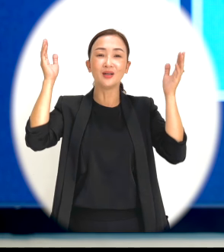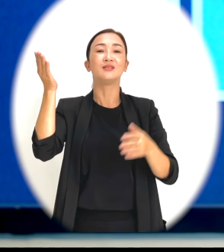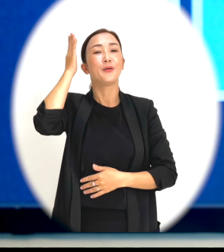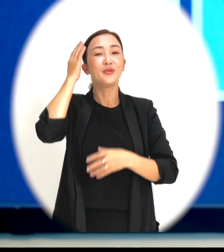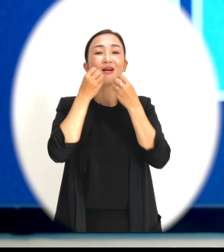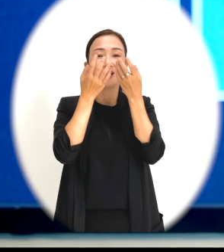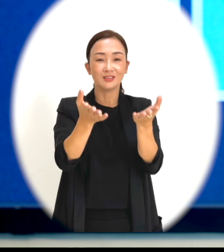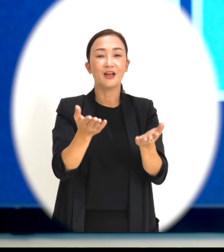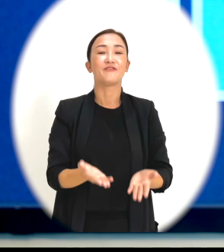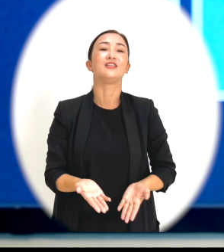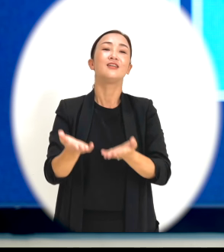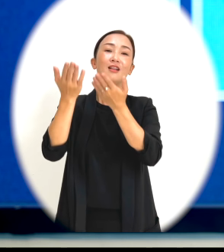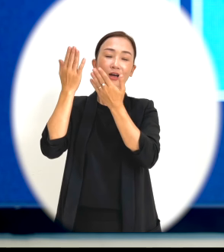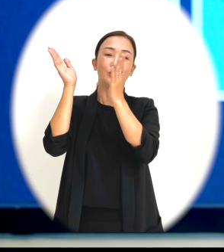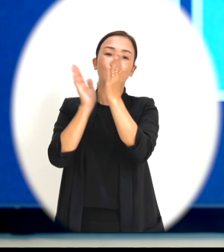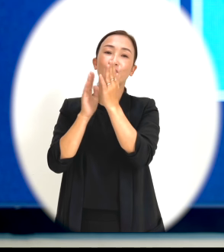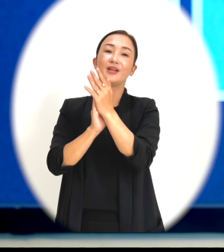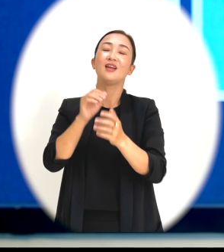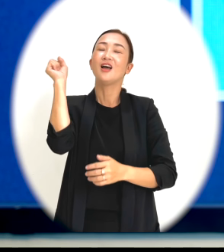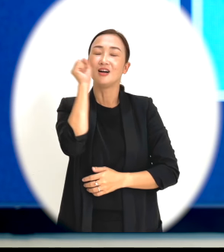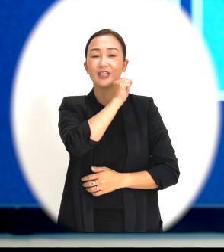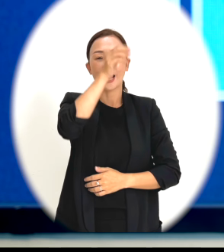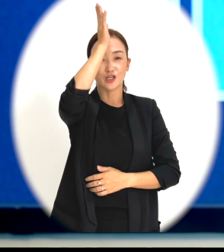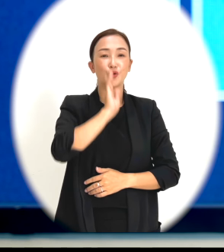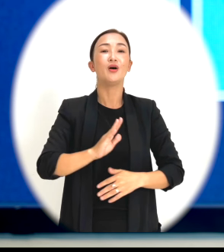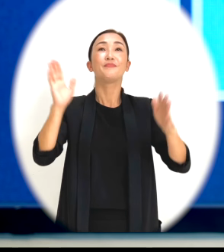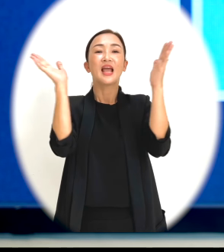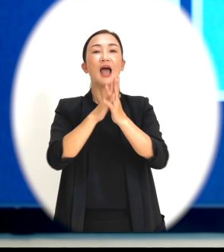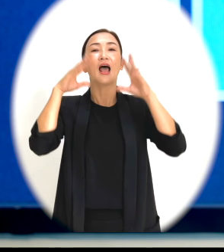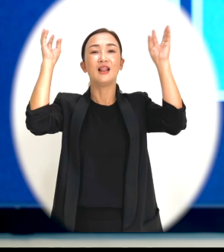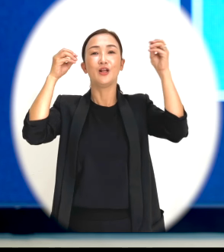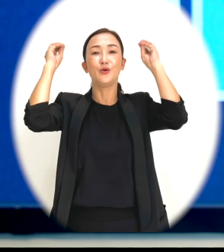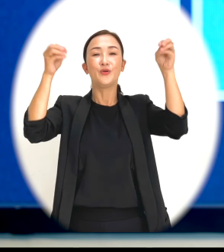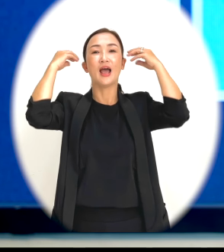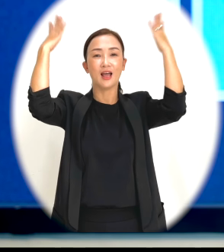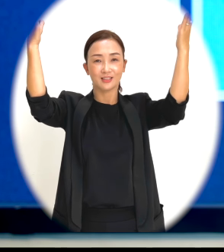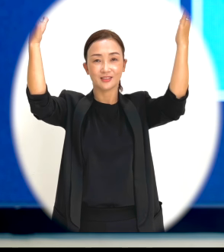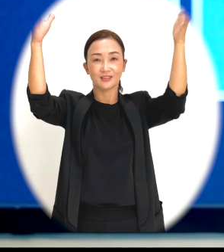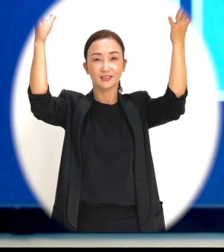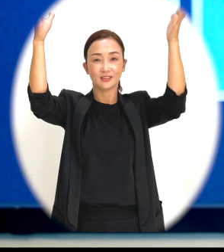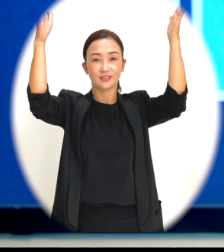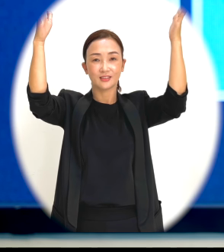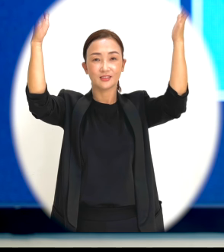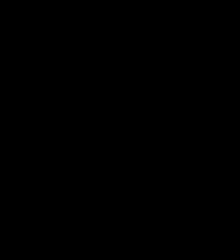biết ơn, dâng lời tôn vinh và ngợi ca lên Chúa. Hallelujah!